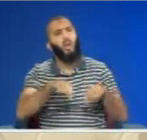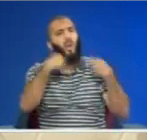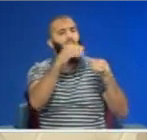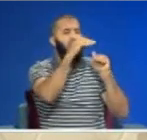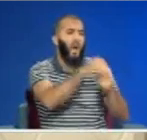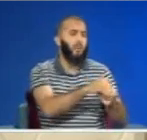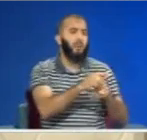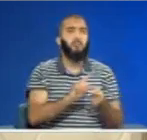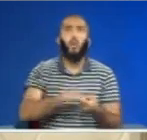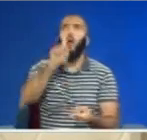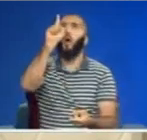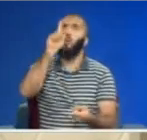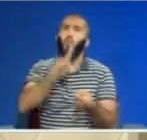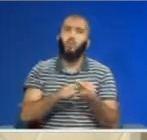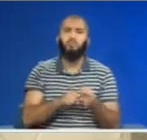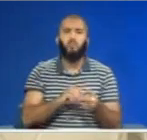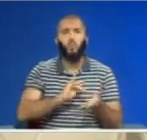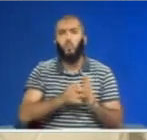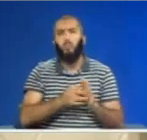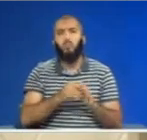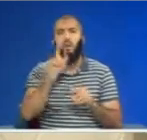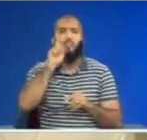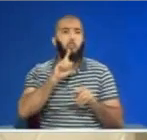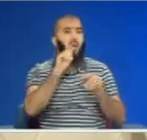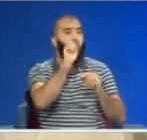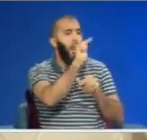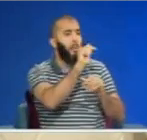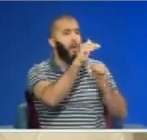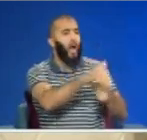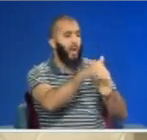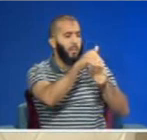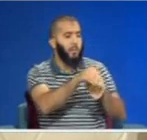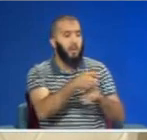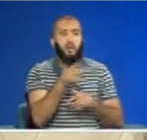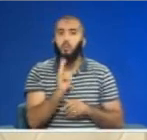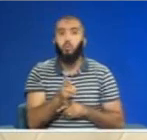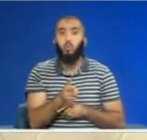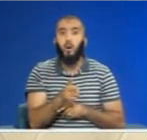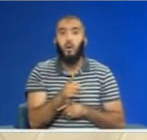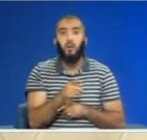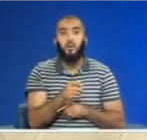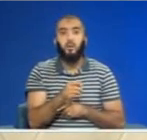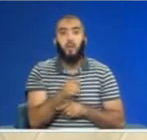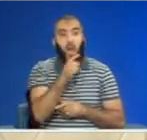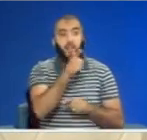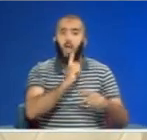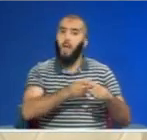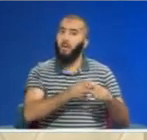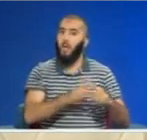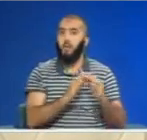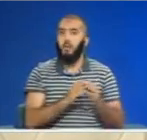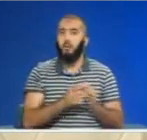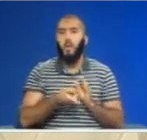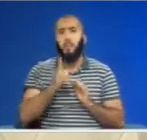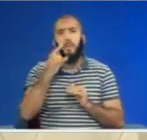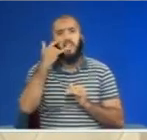أين جئت؟ من المقبرة. إلى أين أنت ذاهبة؟ إلى المقبرة. لما كل هذا؟ فالإكثار من زيارة المرأة للمقبرة